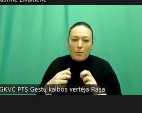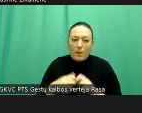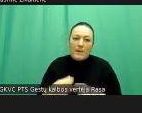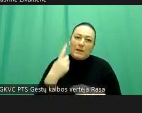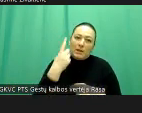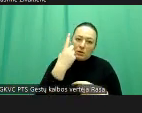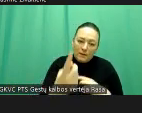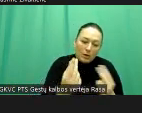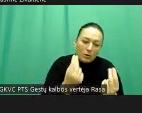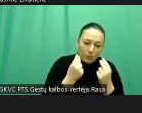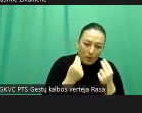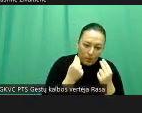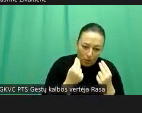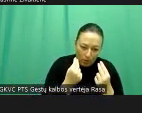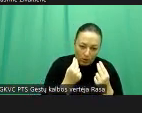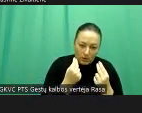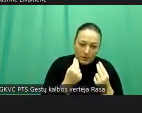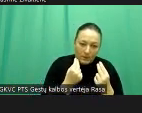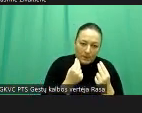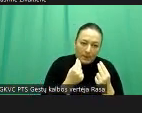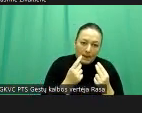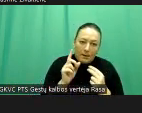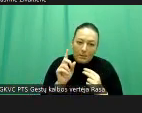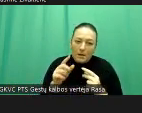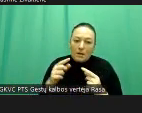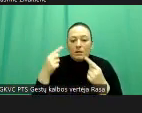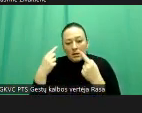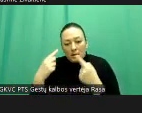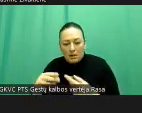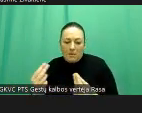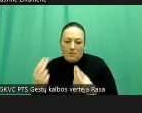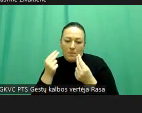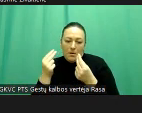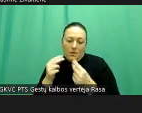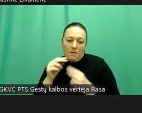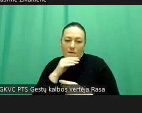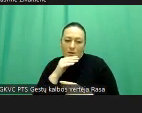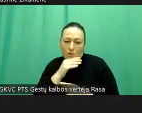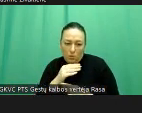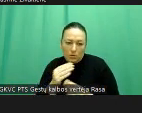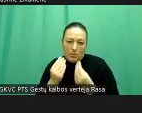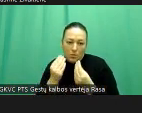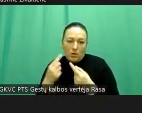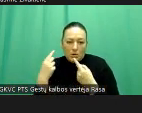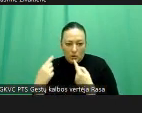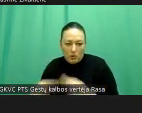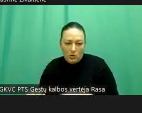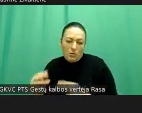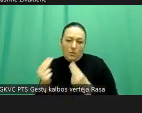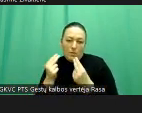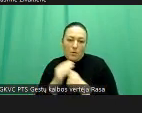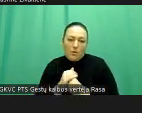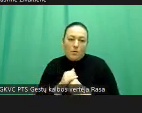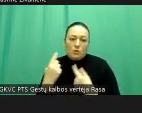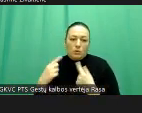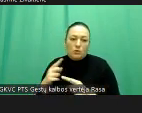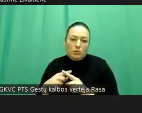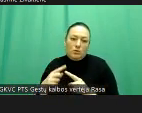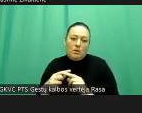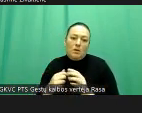dalyko, sakant, pusės, bet ir mokantis to paties iš kitų dalykų